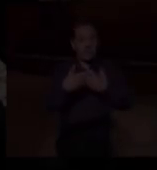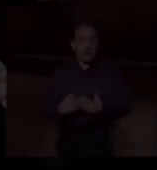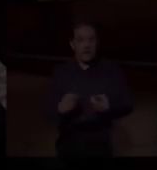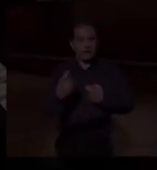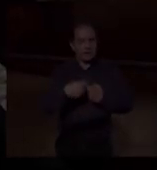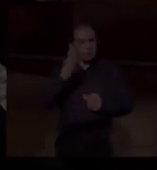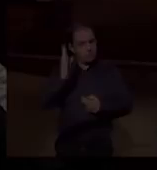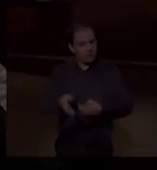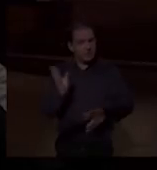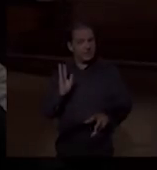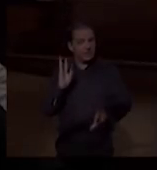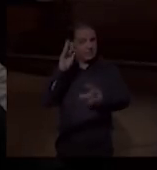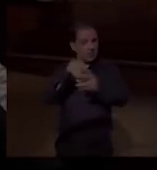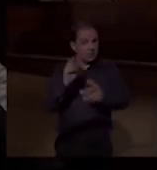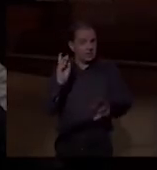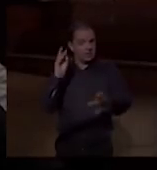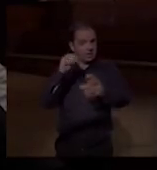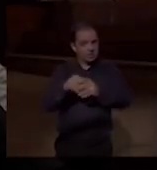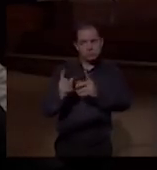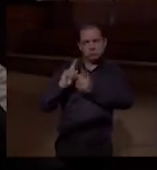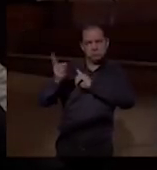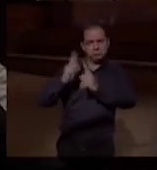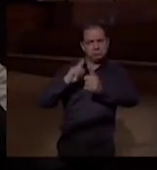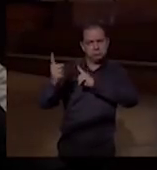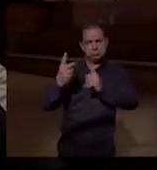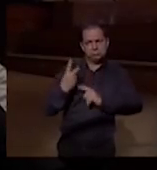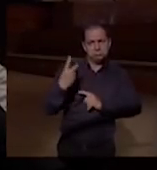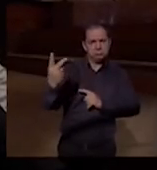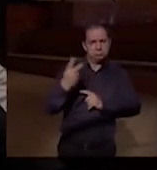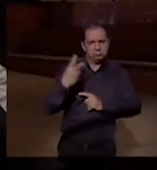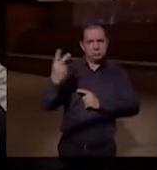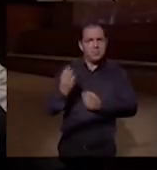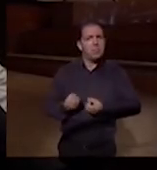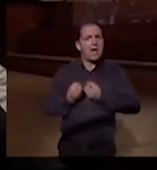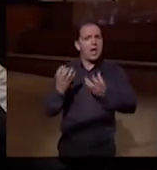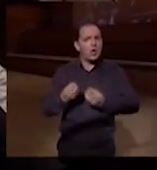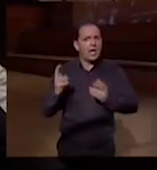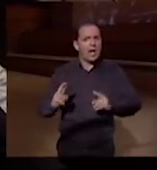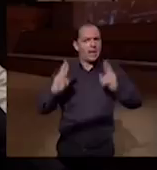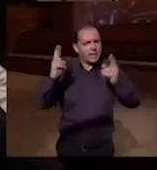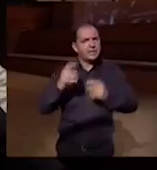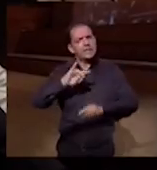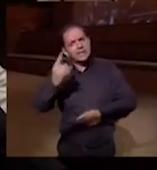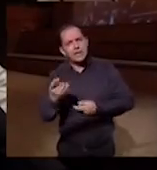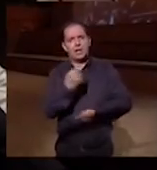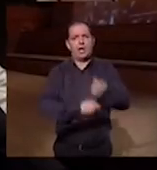συμμετέχουν στην αγορά συνάπτοντας διμερείς συμβάσεις με παραγωγούς ηλεκτρικής ενέργειας και εμπόρους.